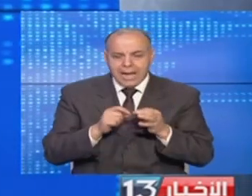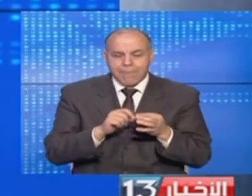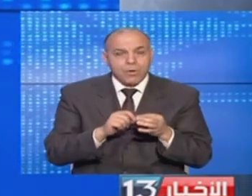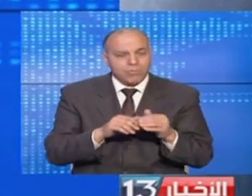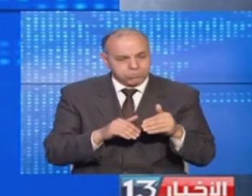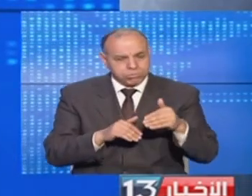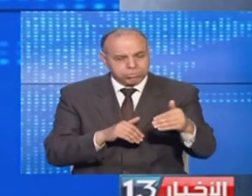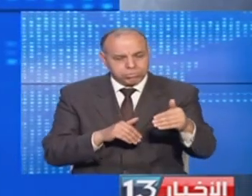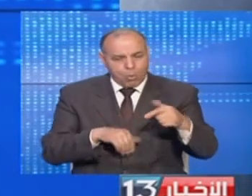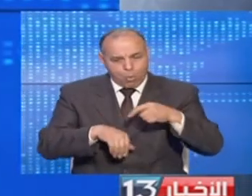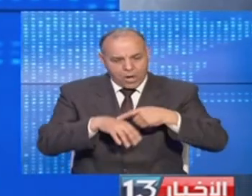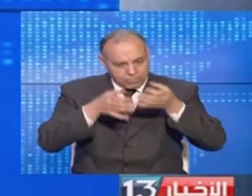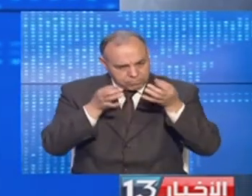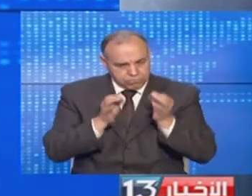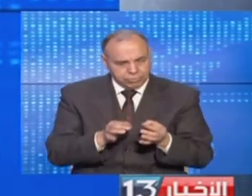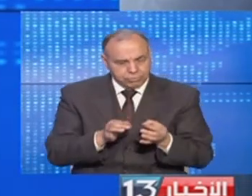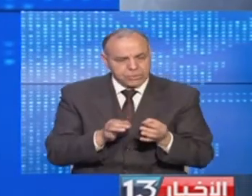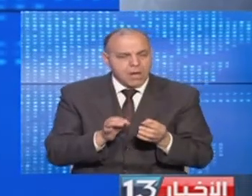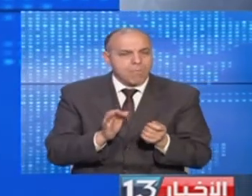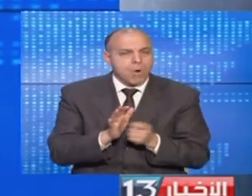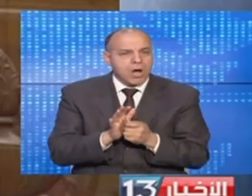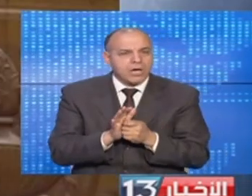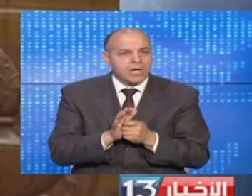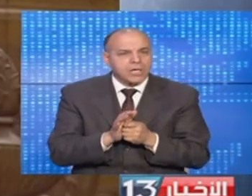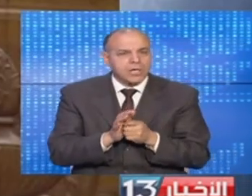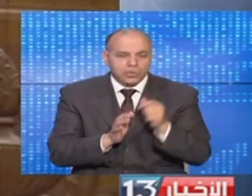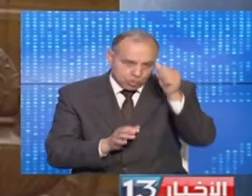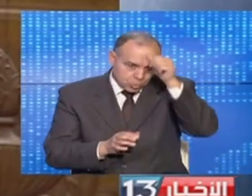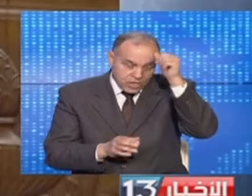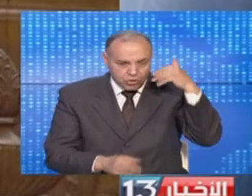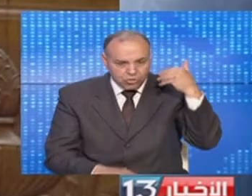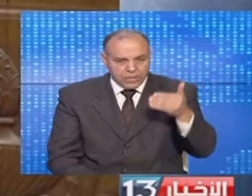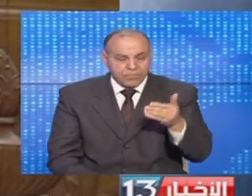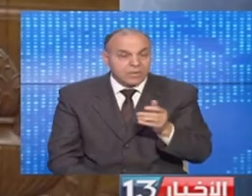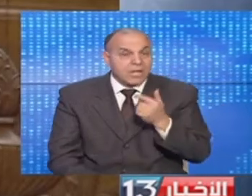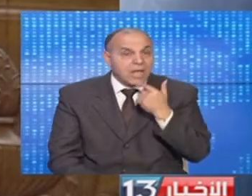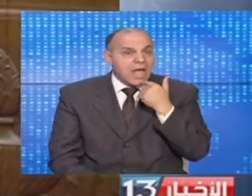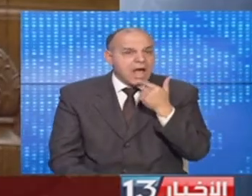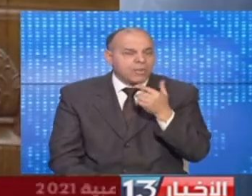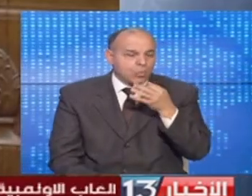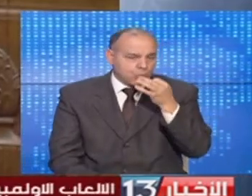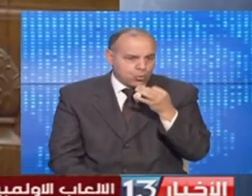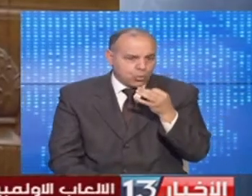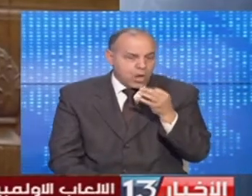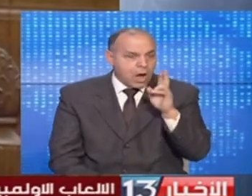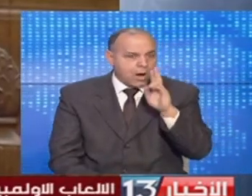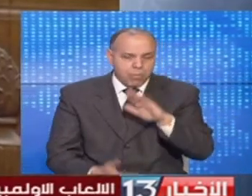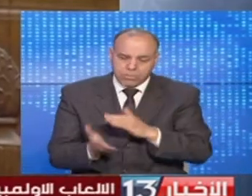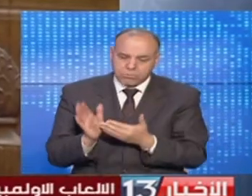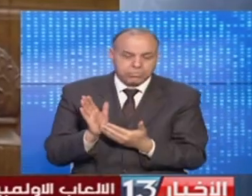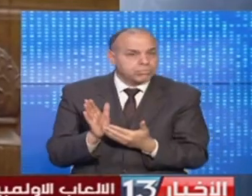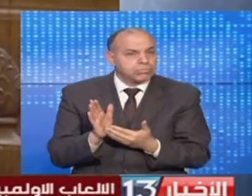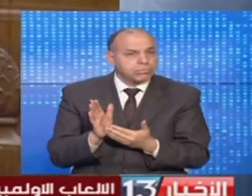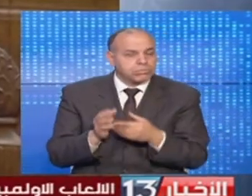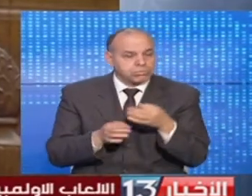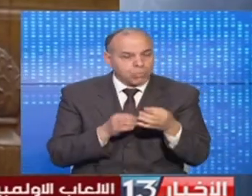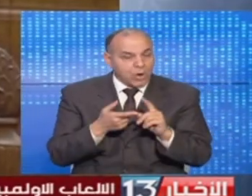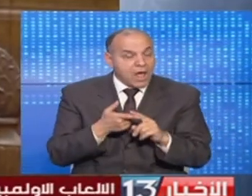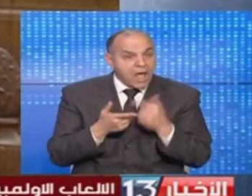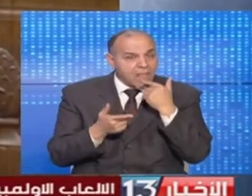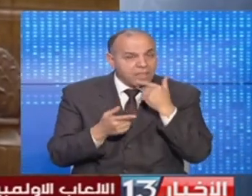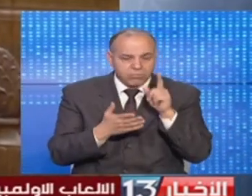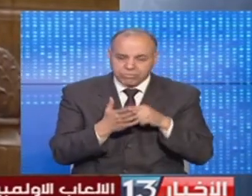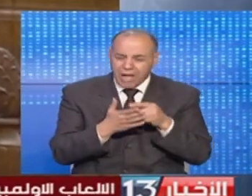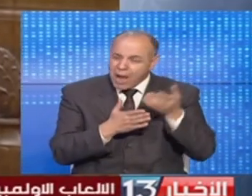الاولمبيه في موعدها المقرر في شهر الجميل يا المقبل لمده التقارير التي تحدثت عن سعيها الى